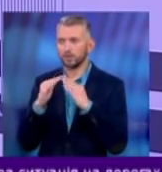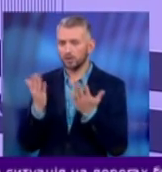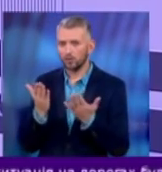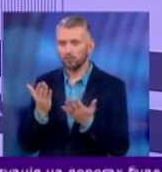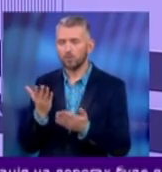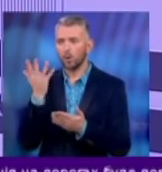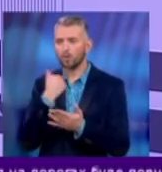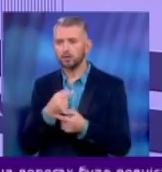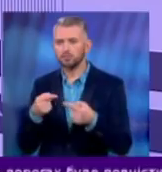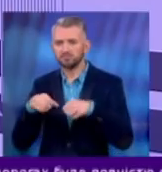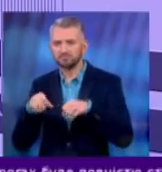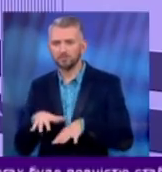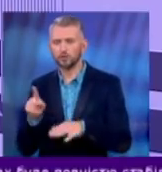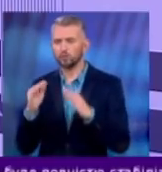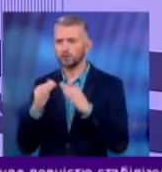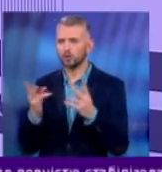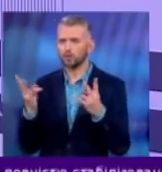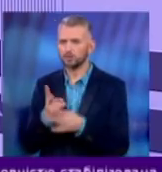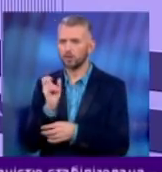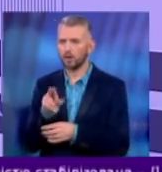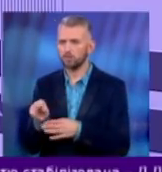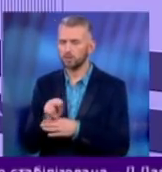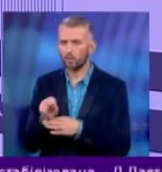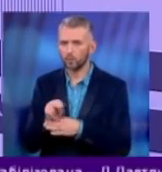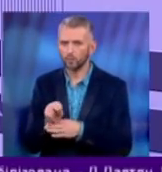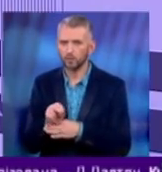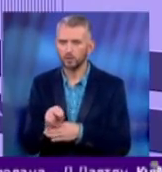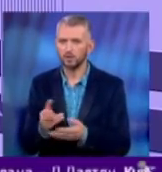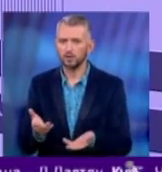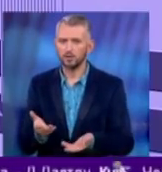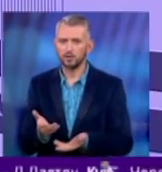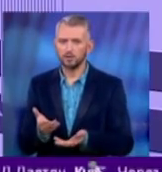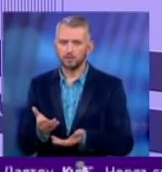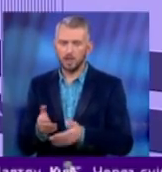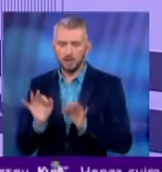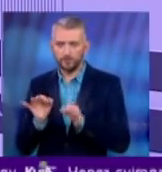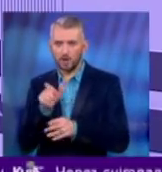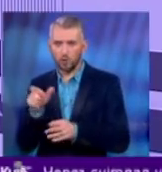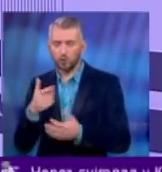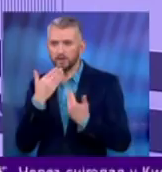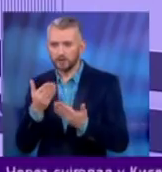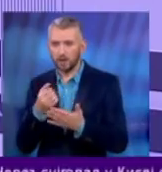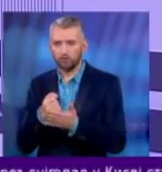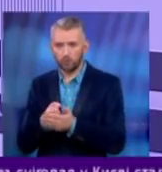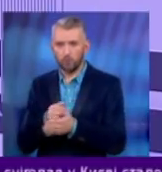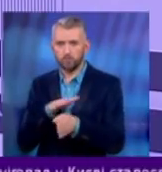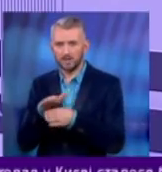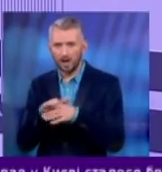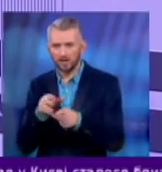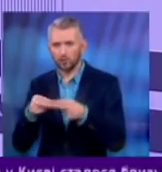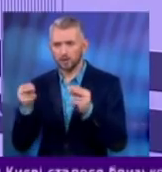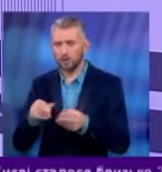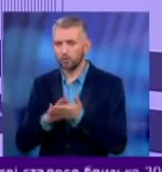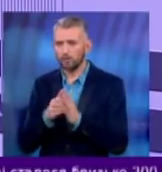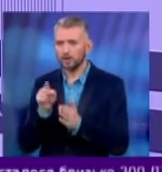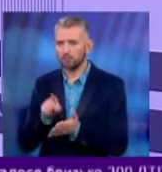і коли визначається про те, що будинок потребує капітального ремонту, Звичайно, люди звертаються до підрядників, укладають договори і їм